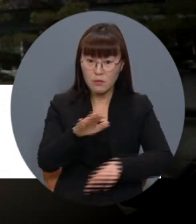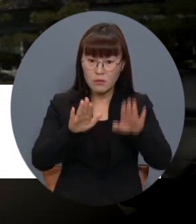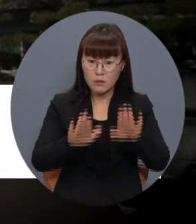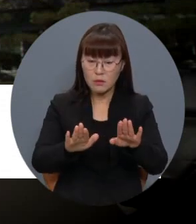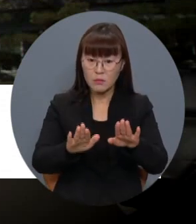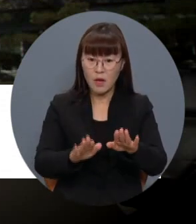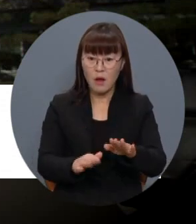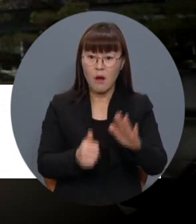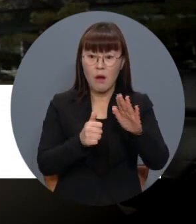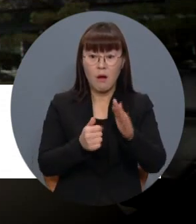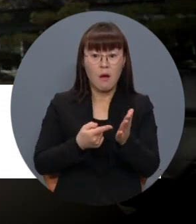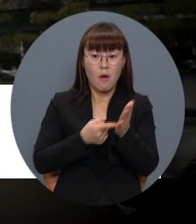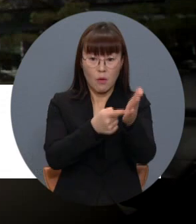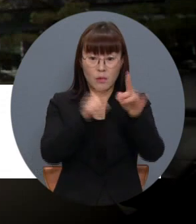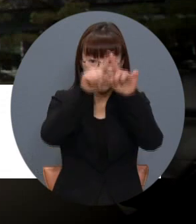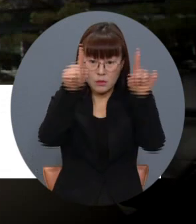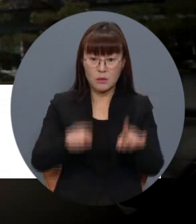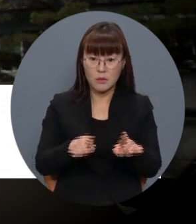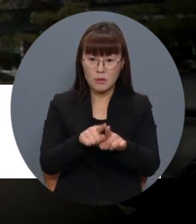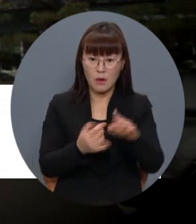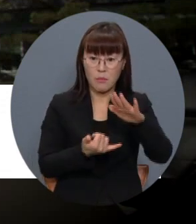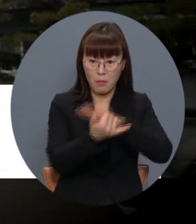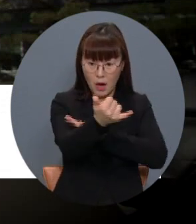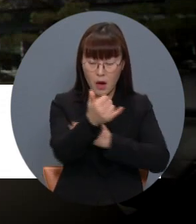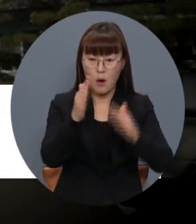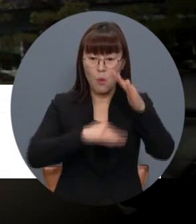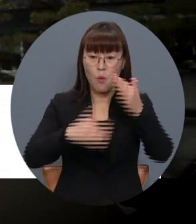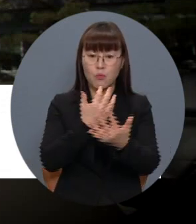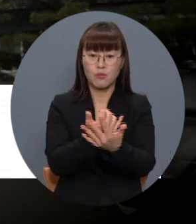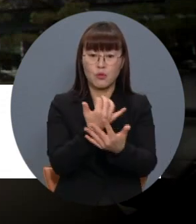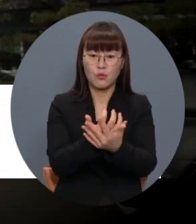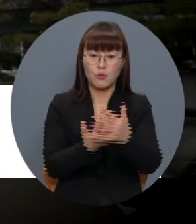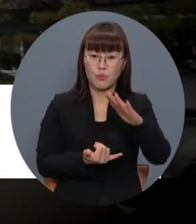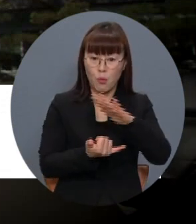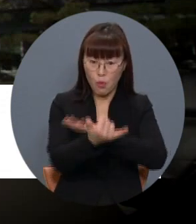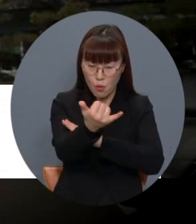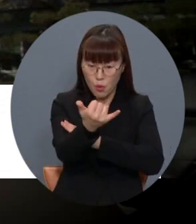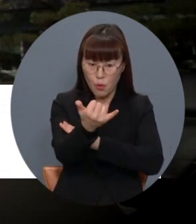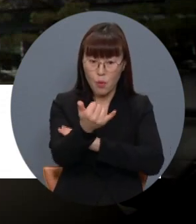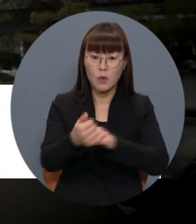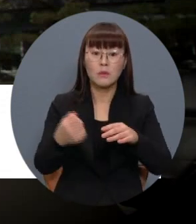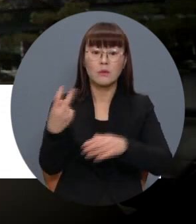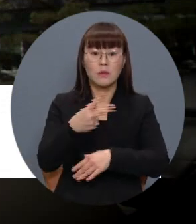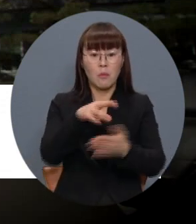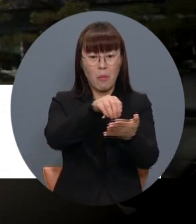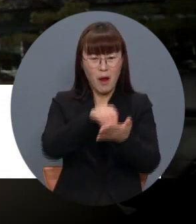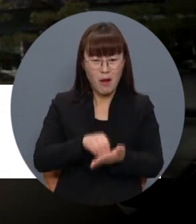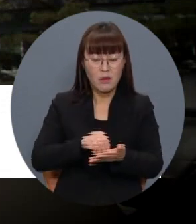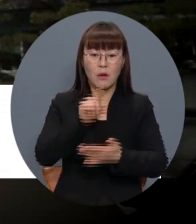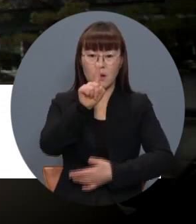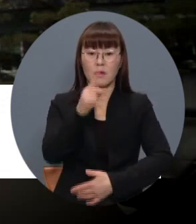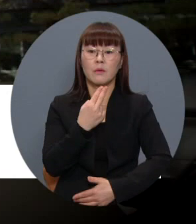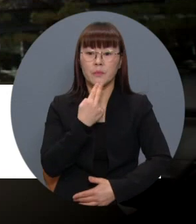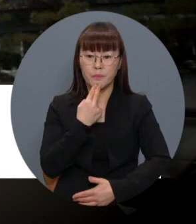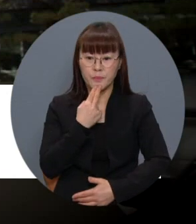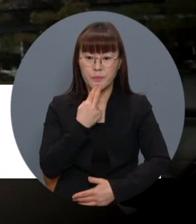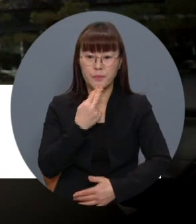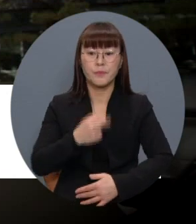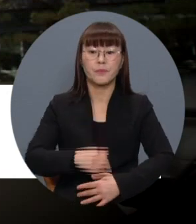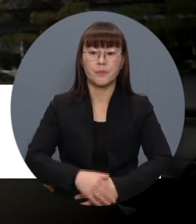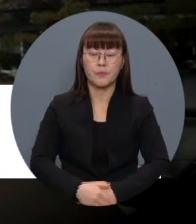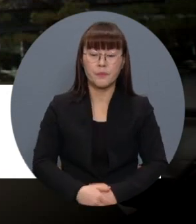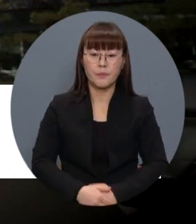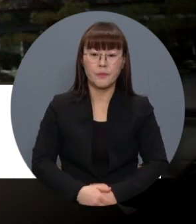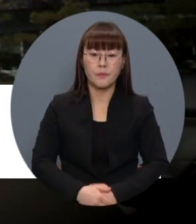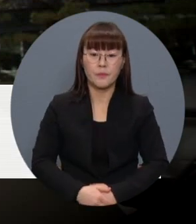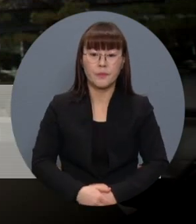찾아가거나 우리가 뭐 건의물을 보내고 공문을 보내고 이렇게 많이 해도 우리 군 의견이 반영된 부분이